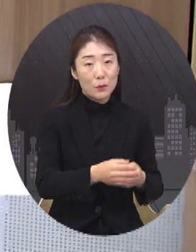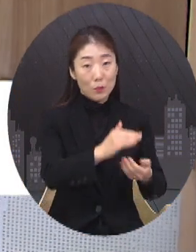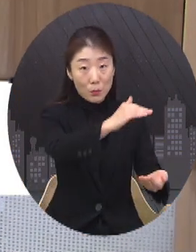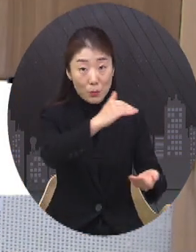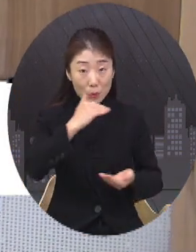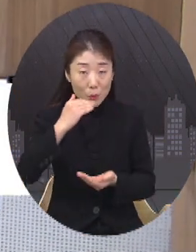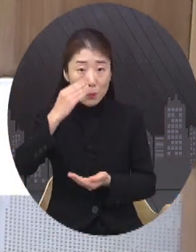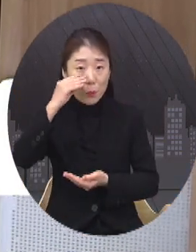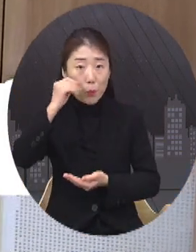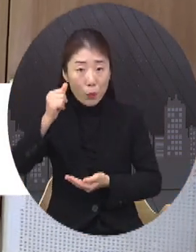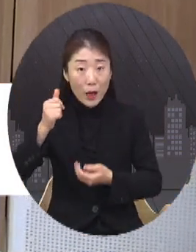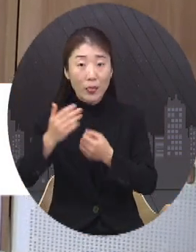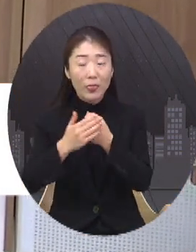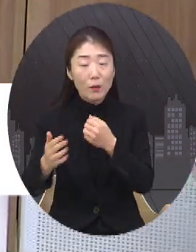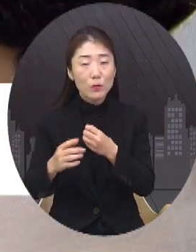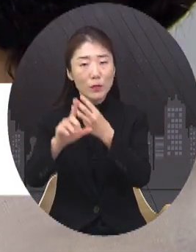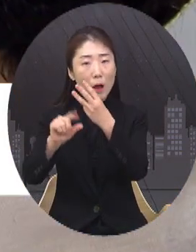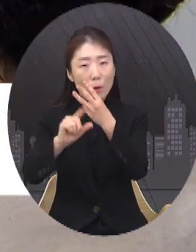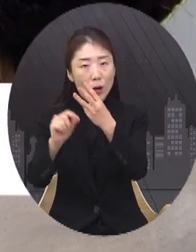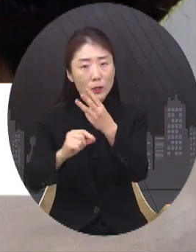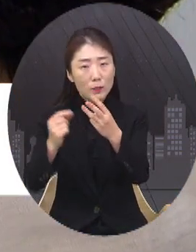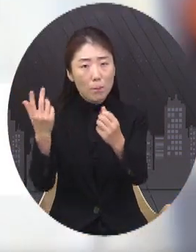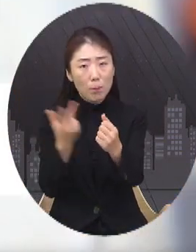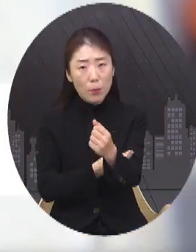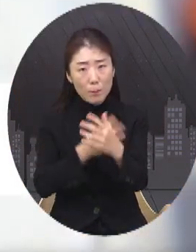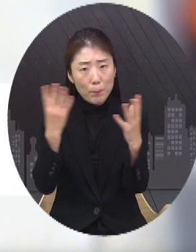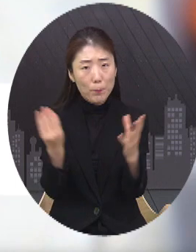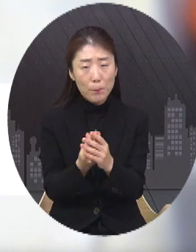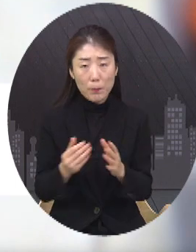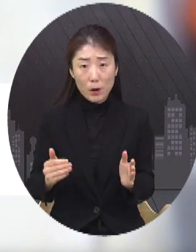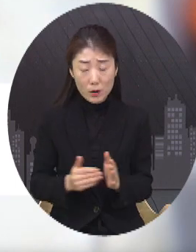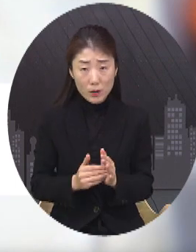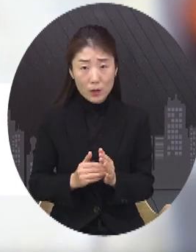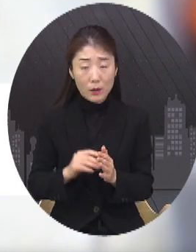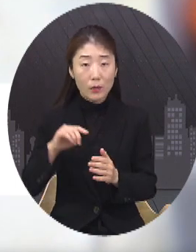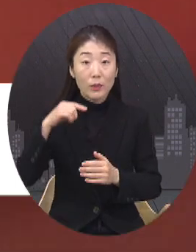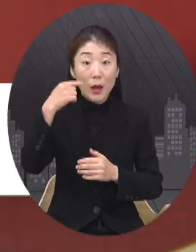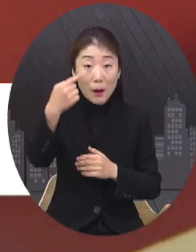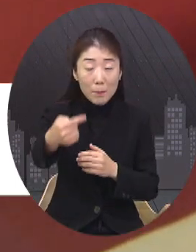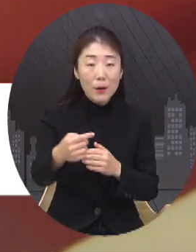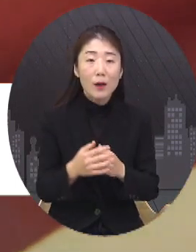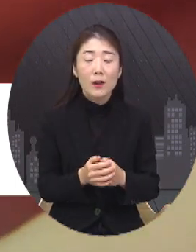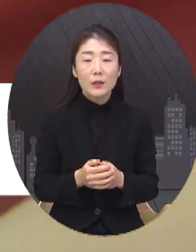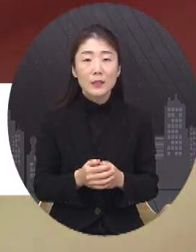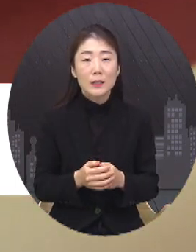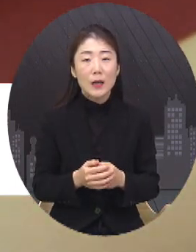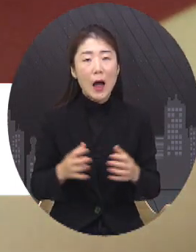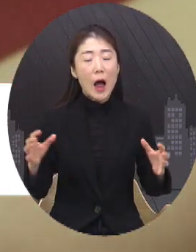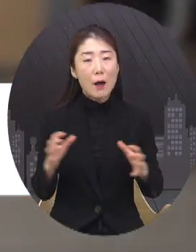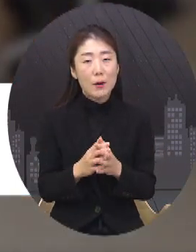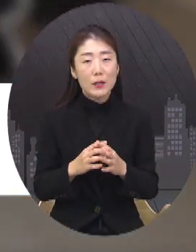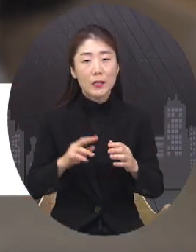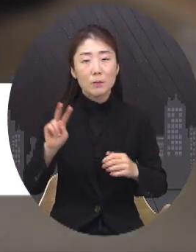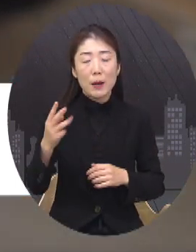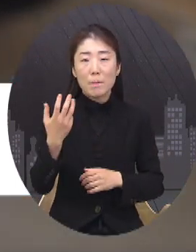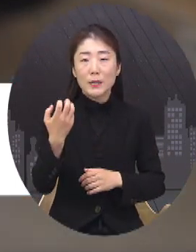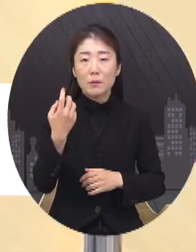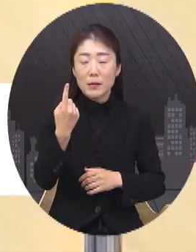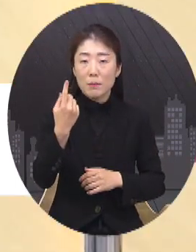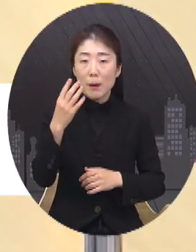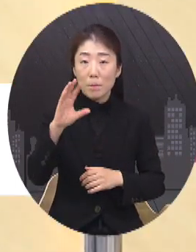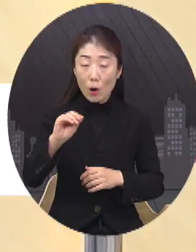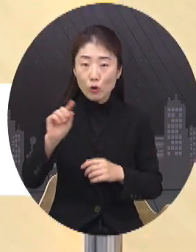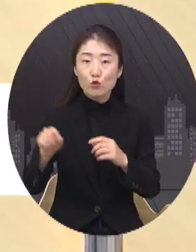내 다음달까지 계획대로 접종이 이루어진다면 경남이 접종 대상자 280 1만명의 약 2%